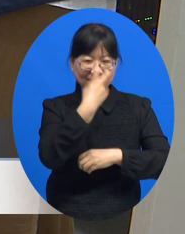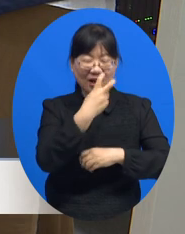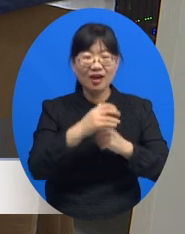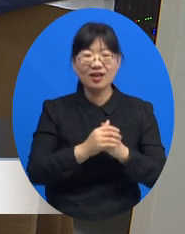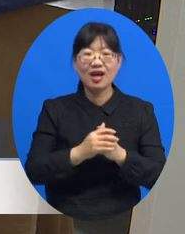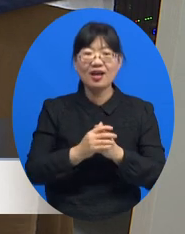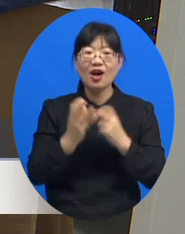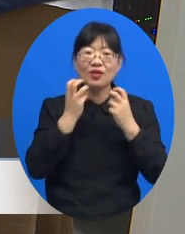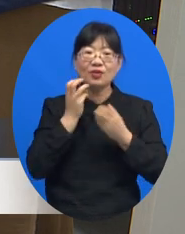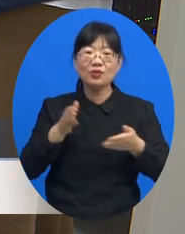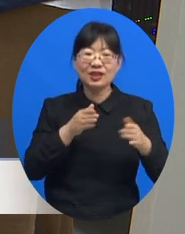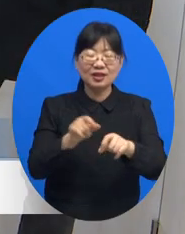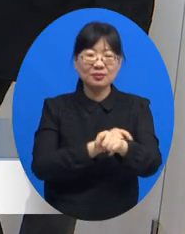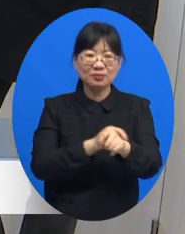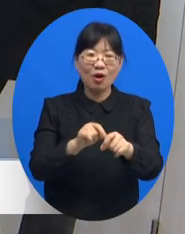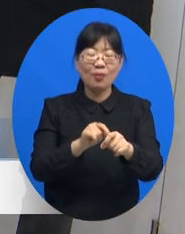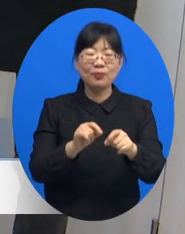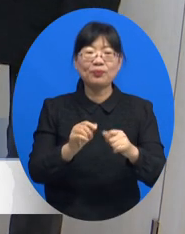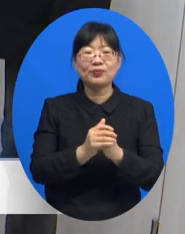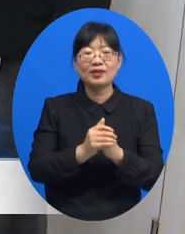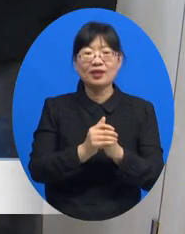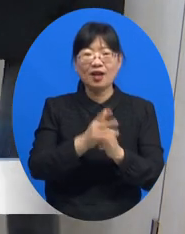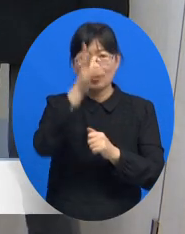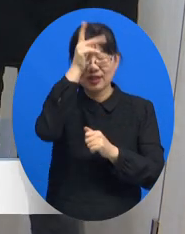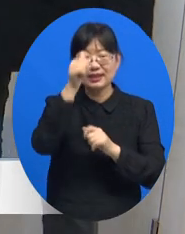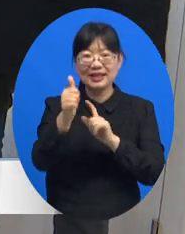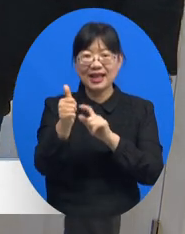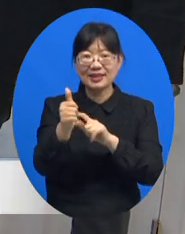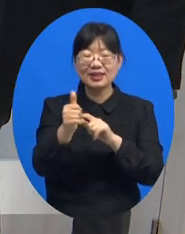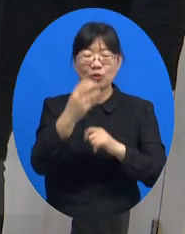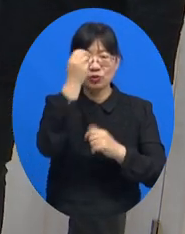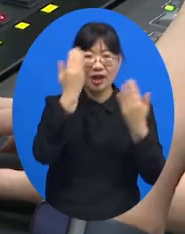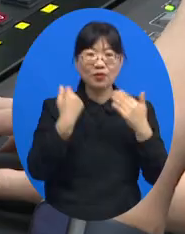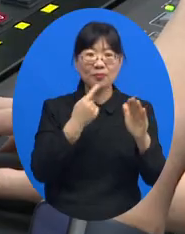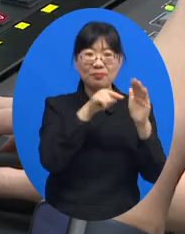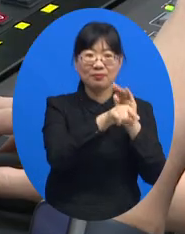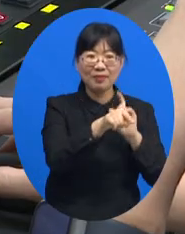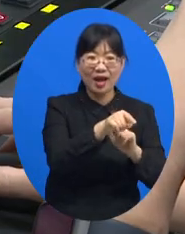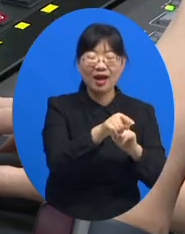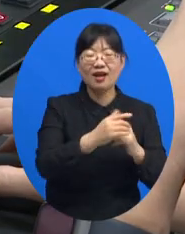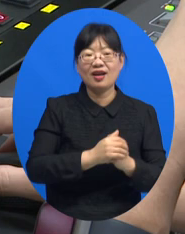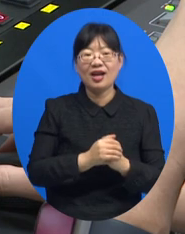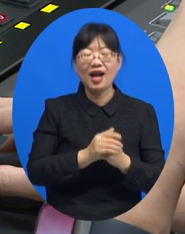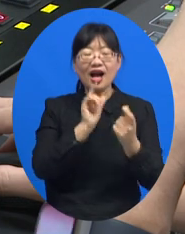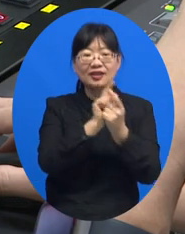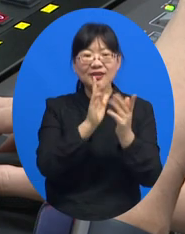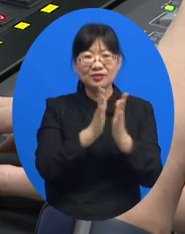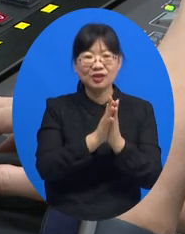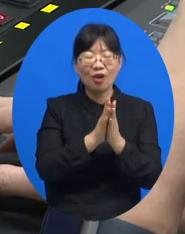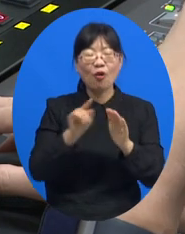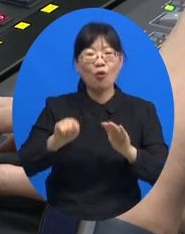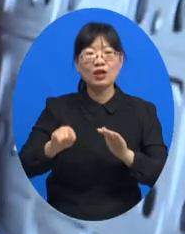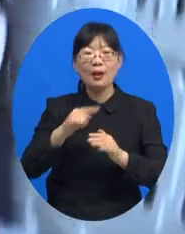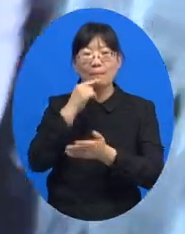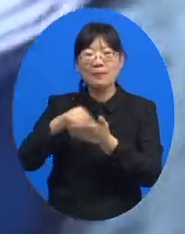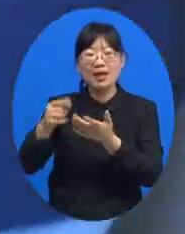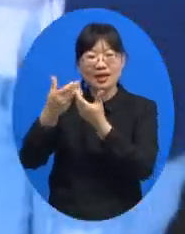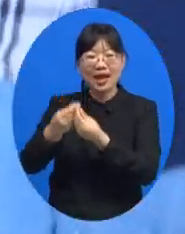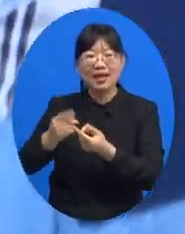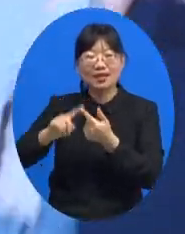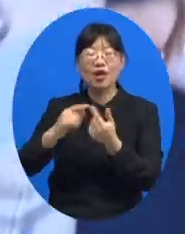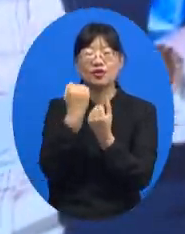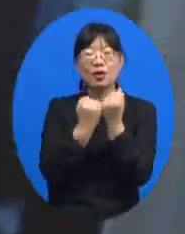경기도 특별사법경찰단이 도내 한 고등학교를 찾았습니다. 불법 사금융 전담 수사관이 직접 수사 사례를 학생들에게